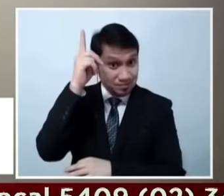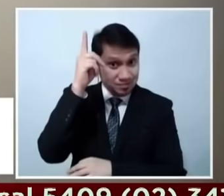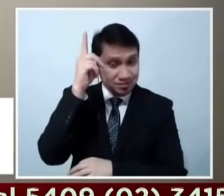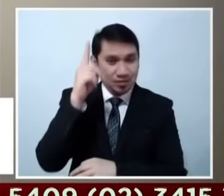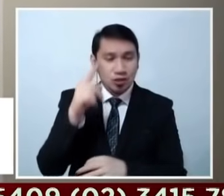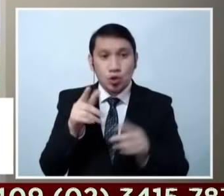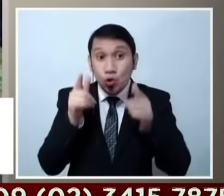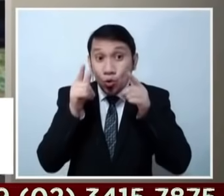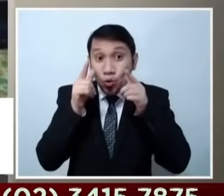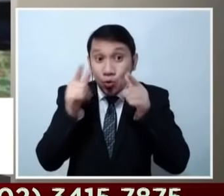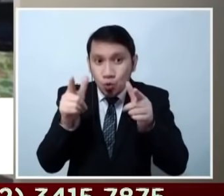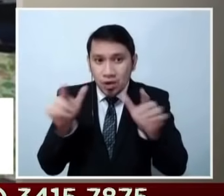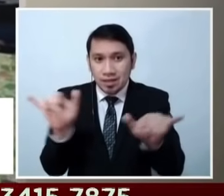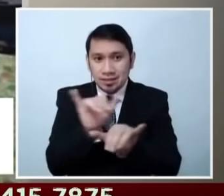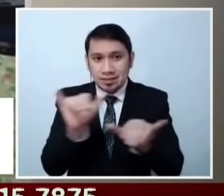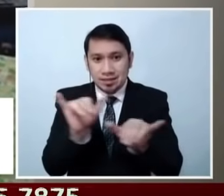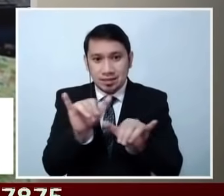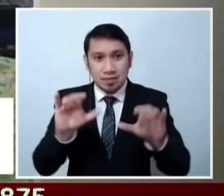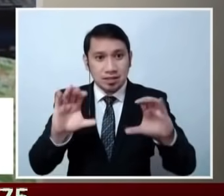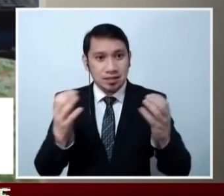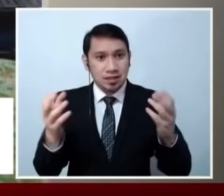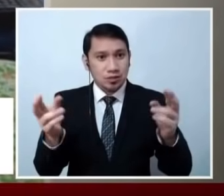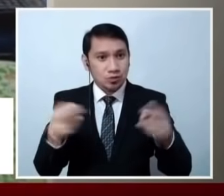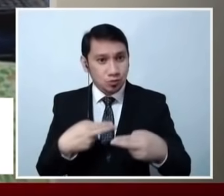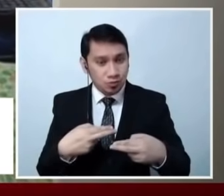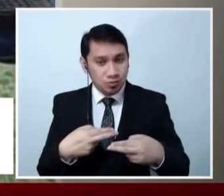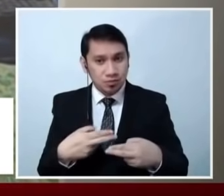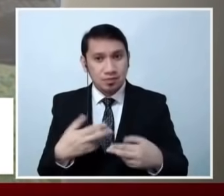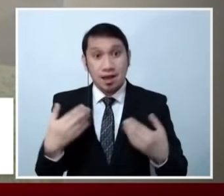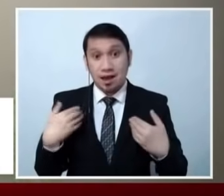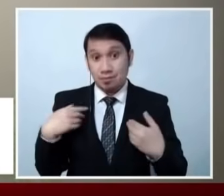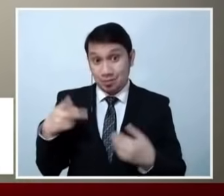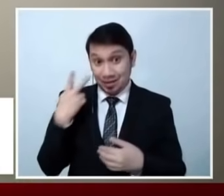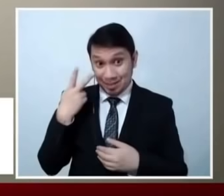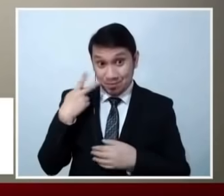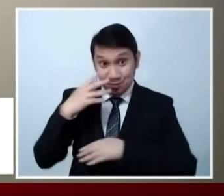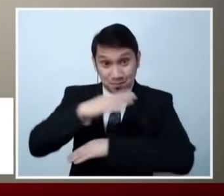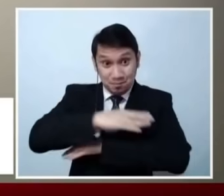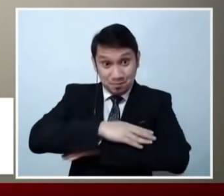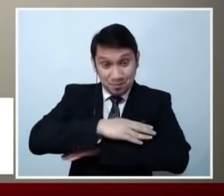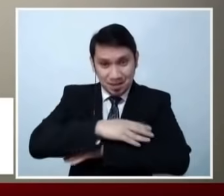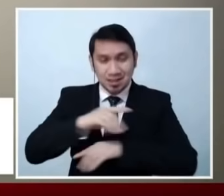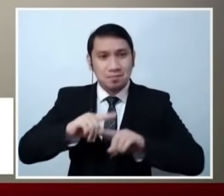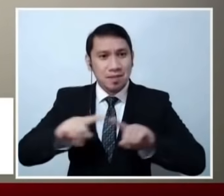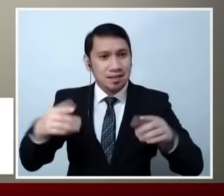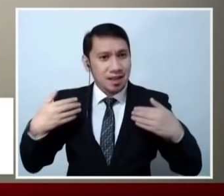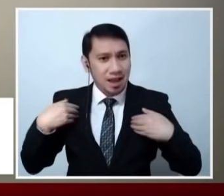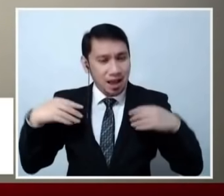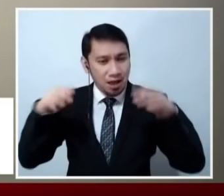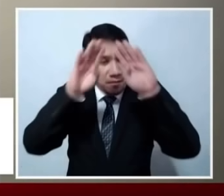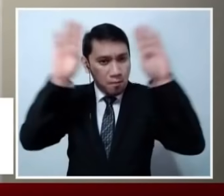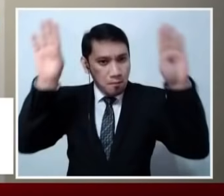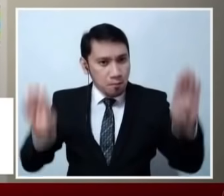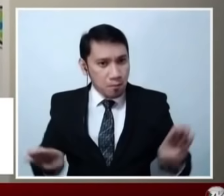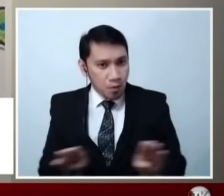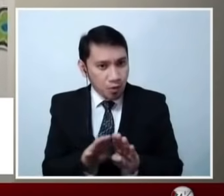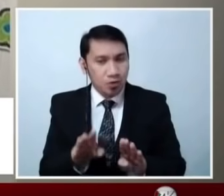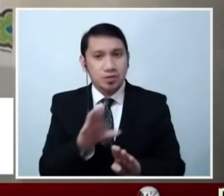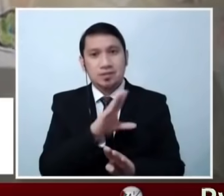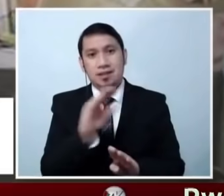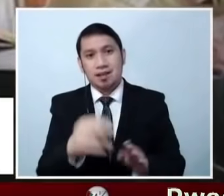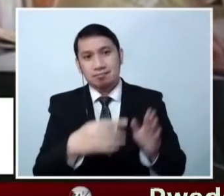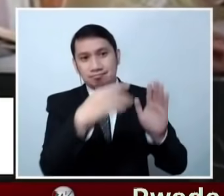para magmukhang silid-aralan. Nandito pa rin ang kanyang kama, pero meron ng bulletin board at monitoring board ng